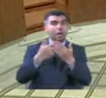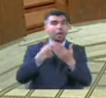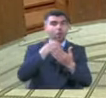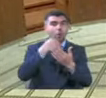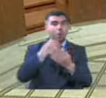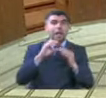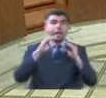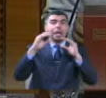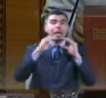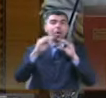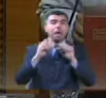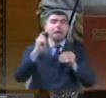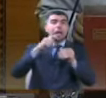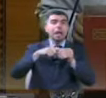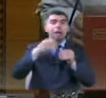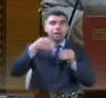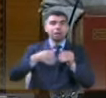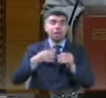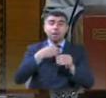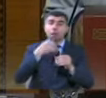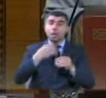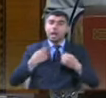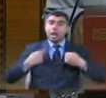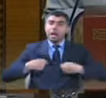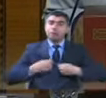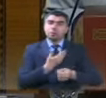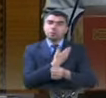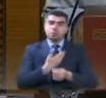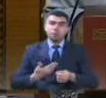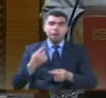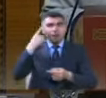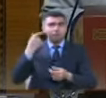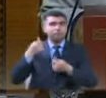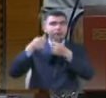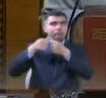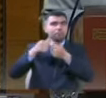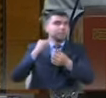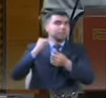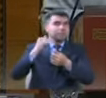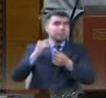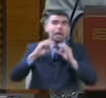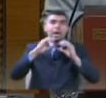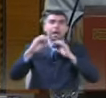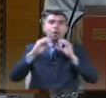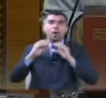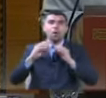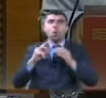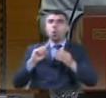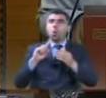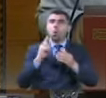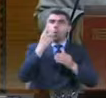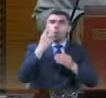اللي هو الحوار الاجتماعي. احنا السيد رئيس الحكومة نفهموا أن الحوار الاجتماعي هو أولا وأخيرا